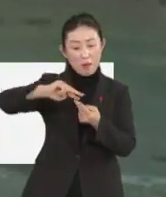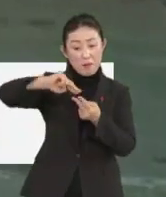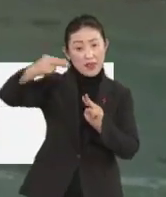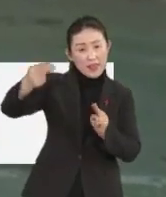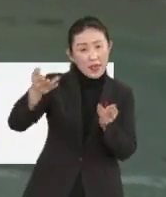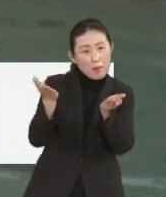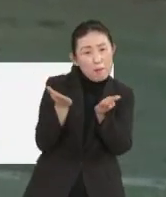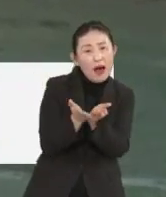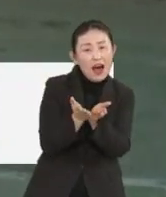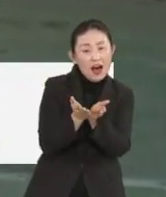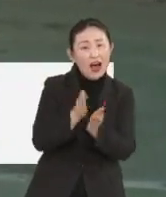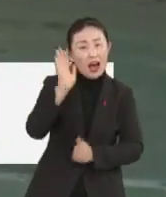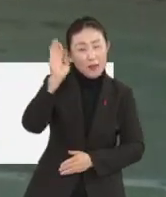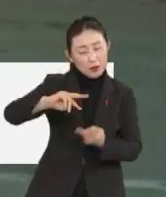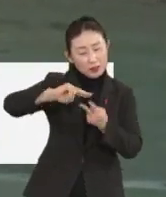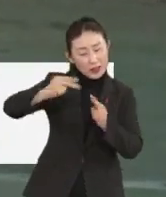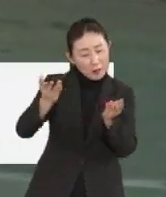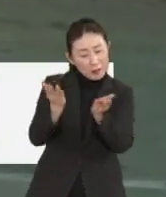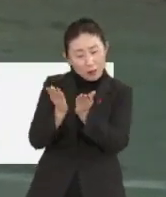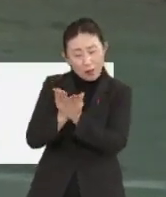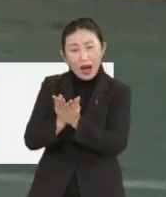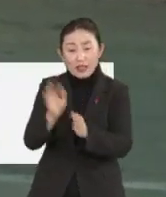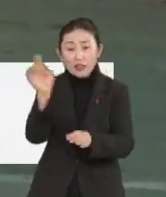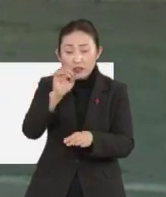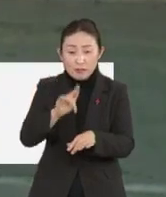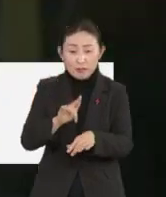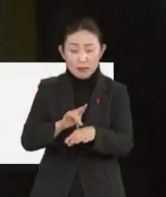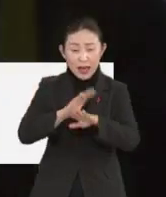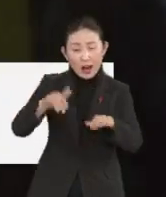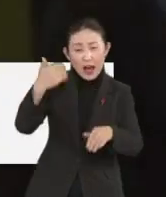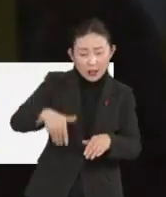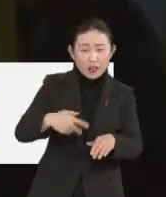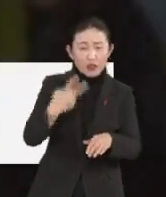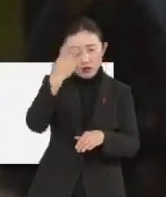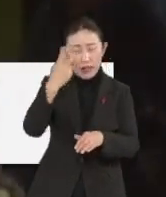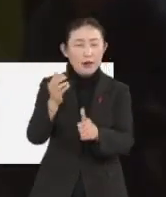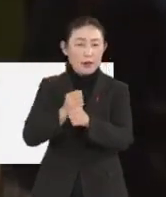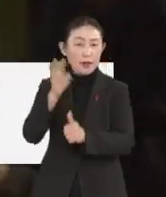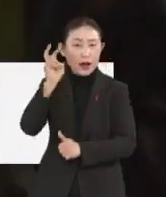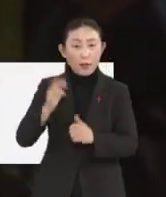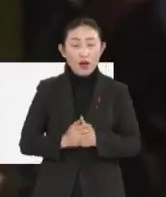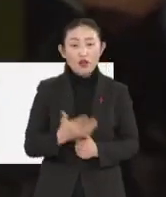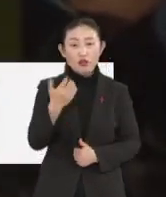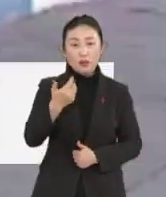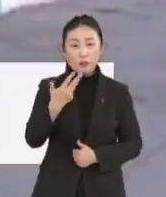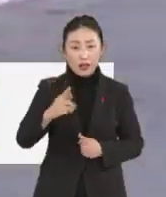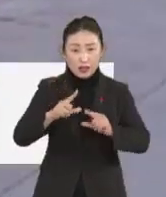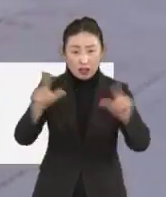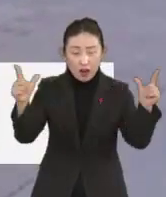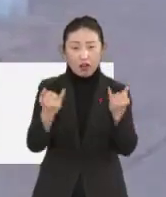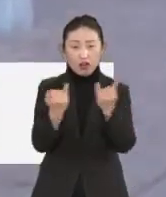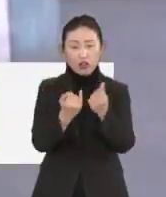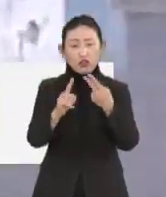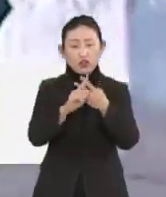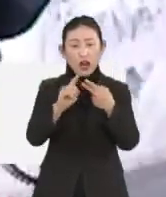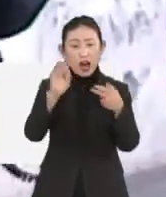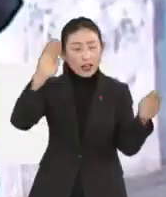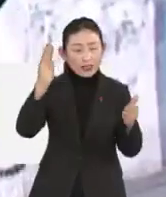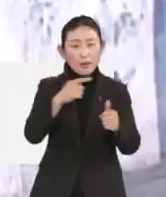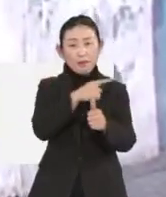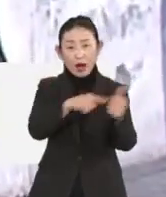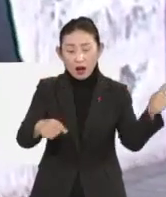사건에도 DNA 수사가 역할을 할지 주목됩니다 대전경찰청에 따르면 98년 갈마동 여중생 살인사건과